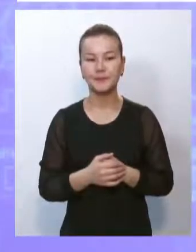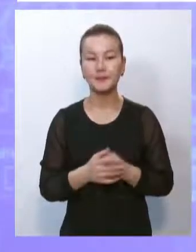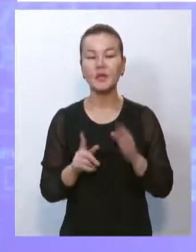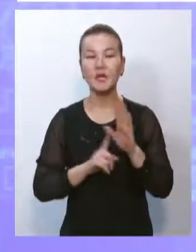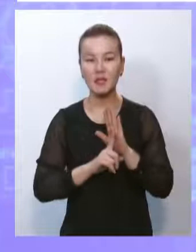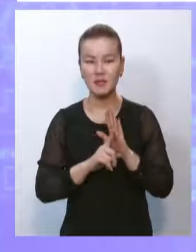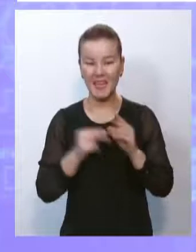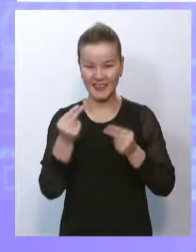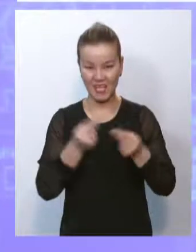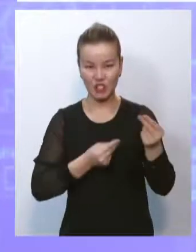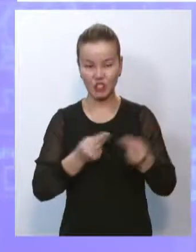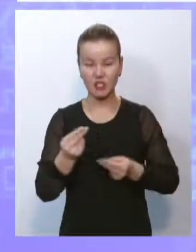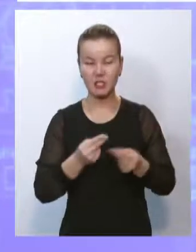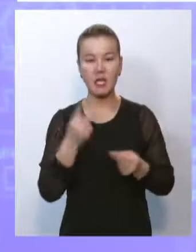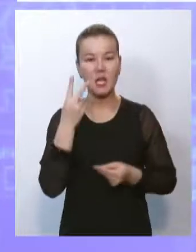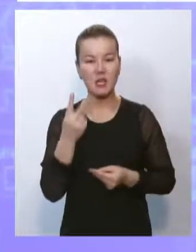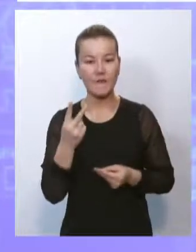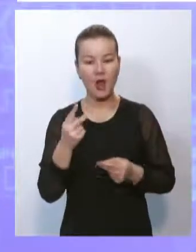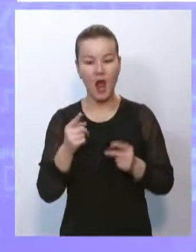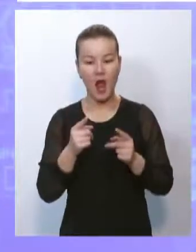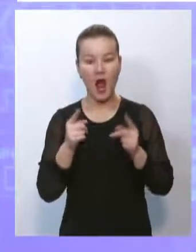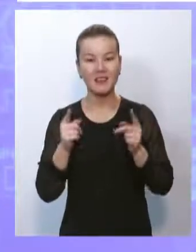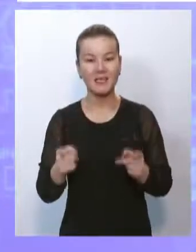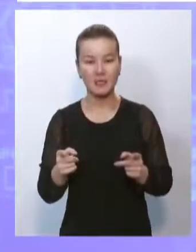начертите два отрезка